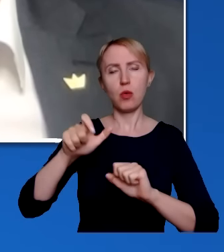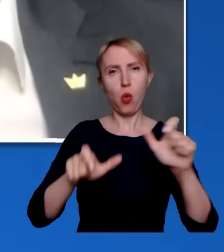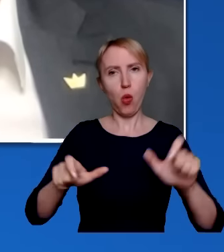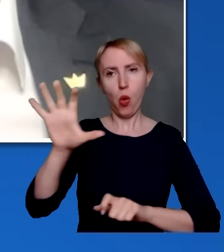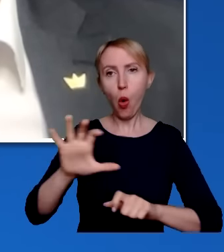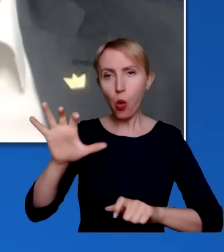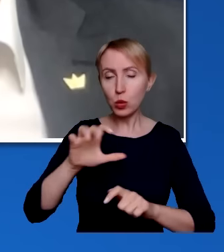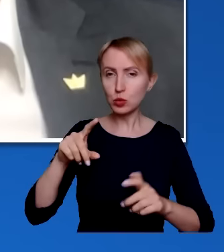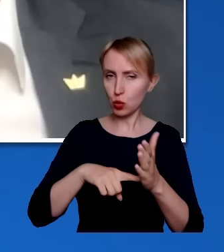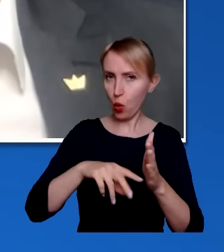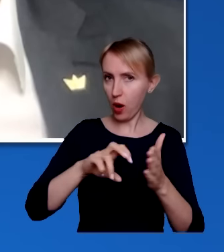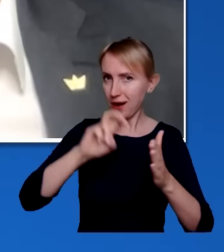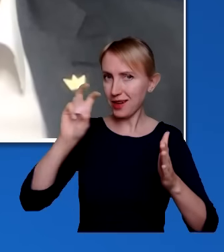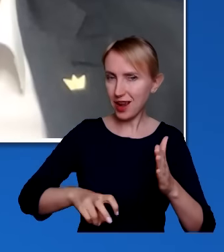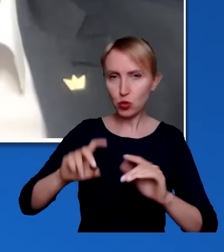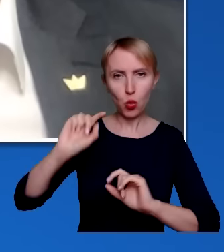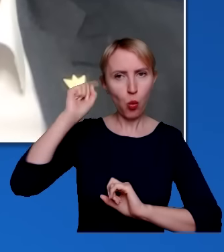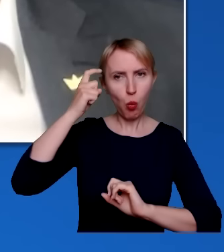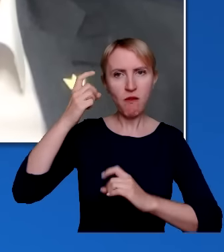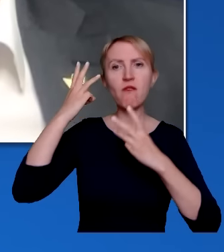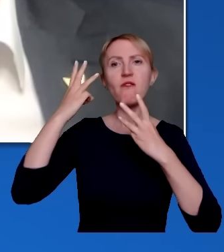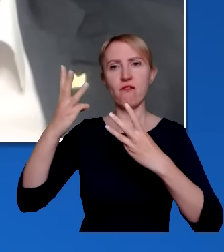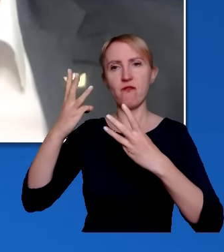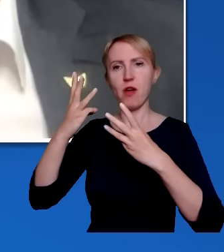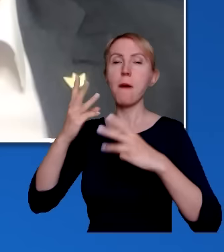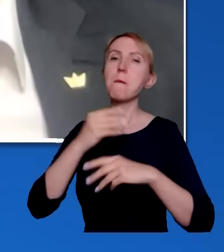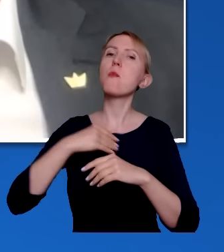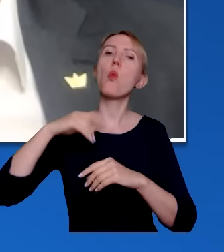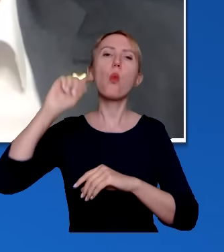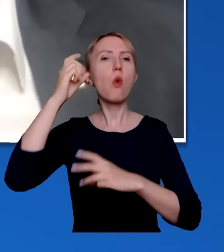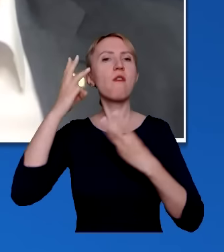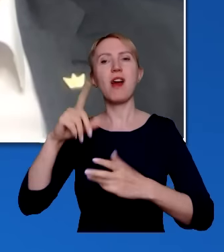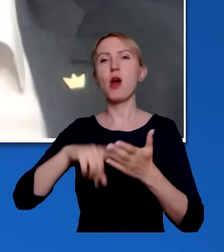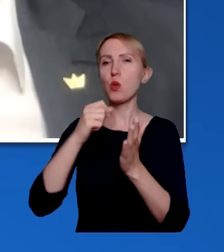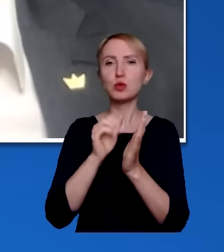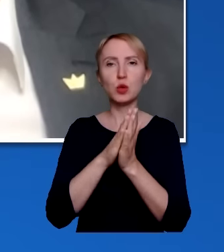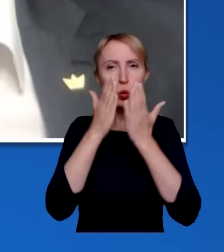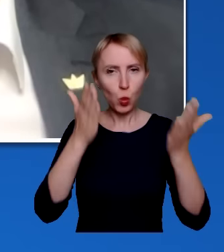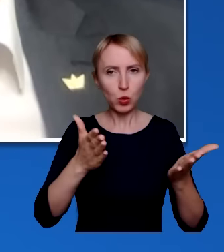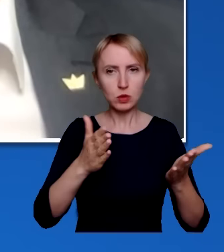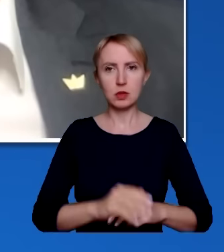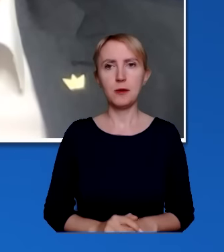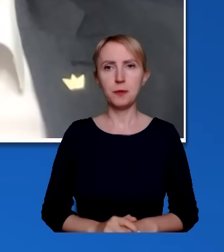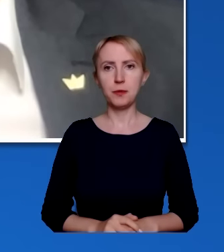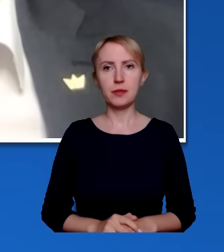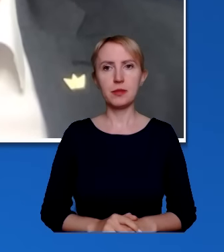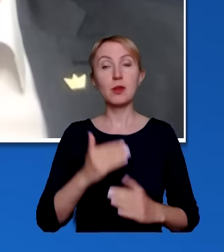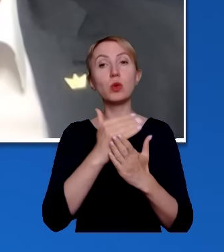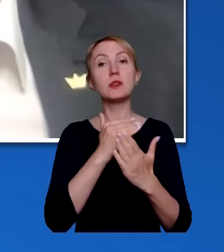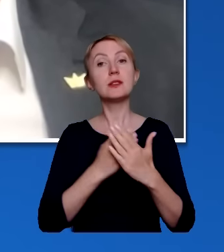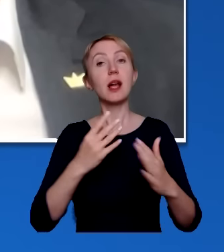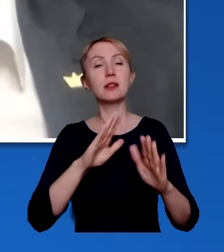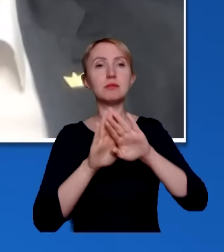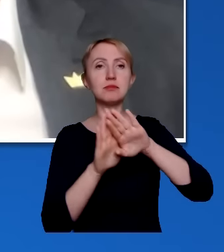od nadrzędności czyli tego że w Polsce Najważniejsza jest konstytucja odejście od tej zasady i przyjęcie że